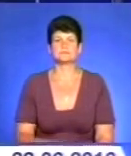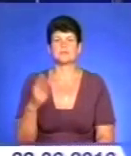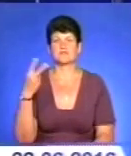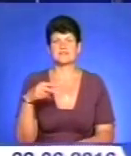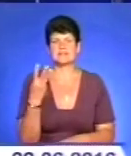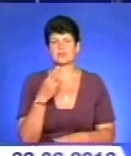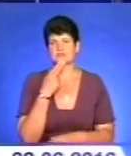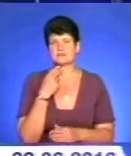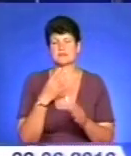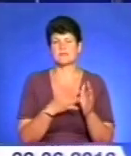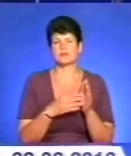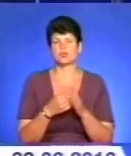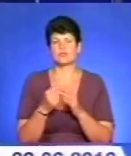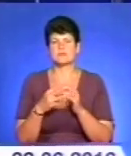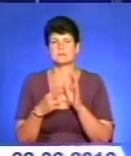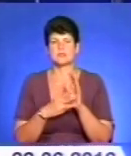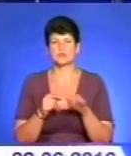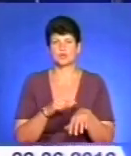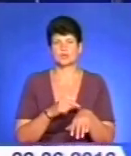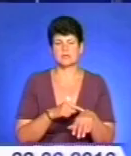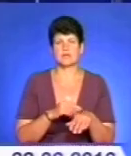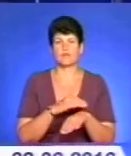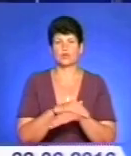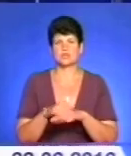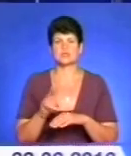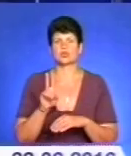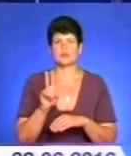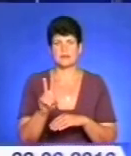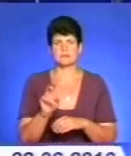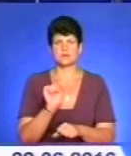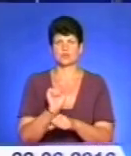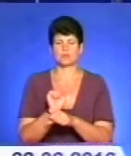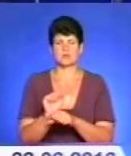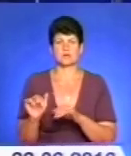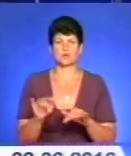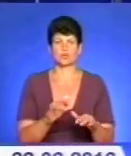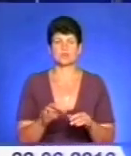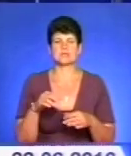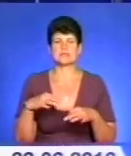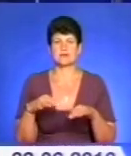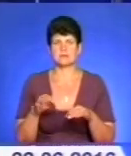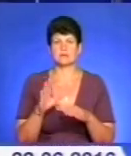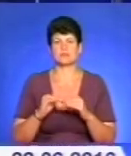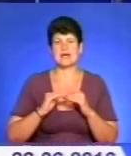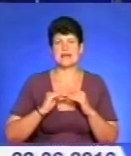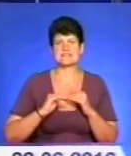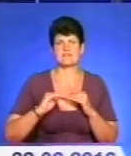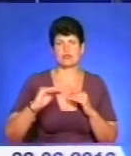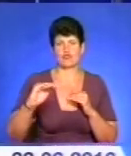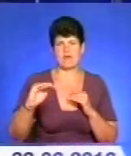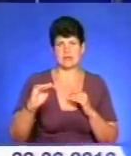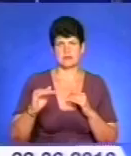23 червня з 9 до 18 години у Тернополі на вулиці Тролейбусній перекриють рух транспорту. Там проводитимуть роботи з асфальтування проїзної